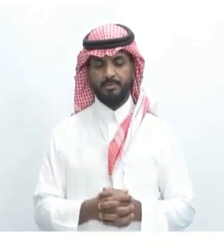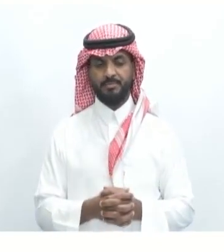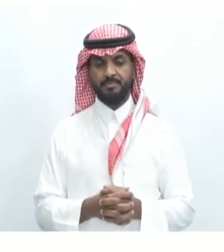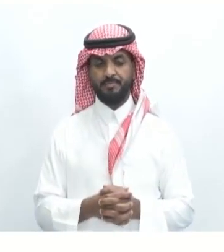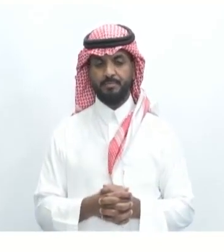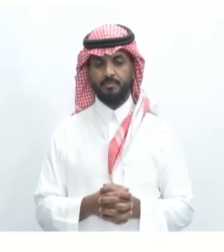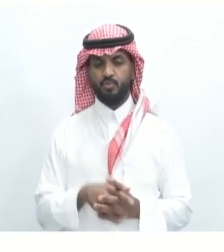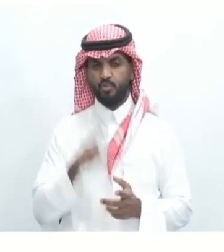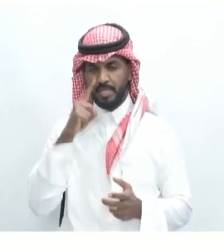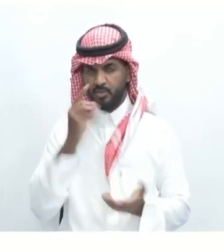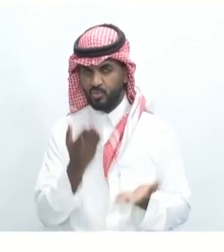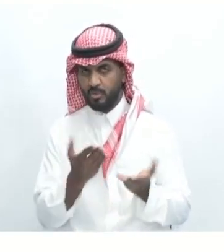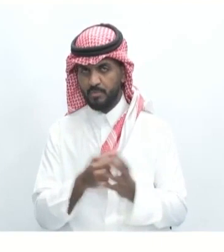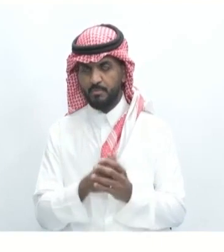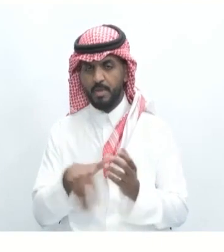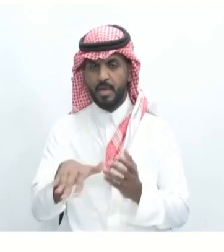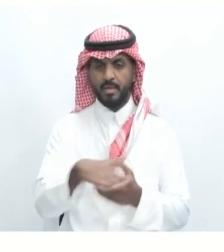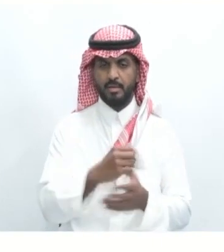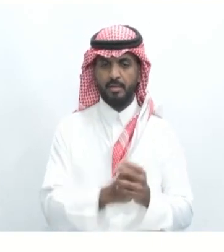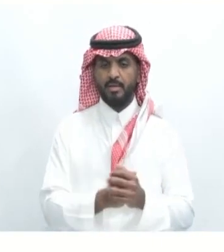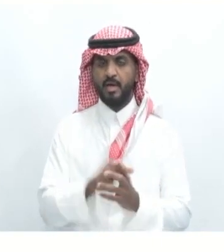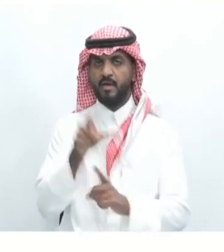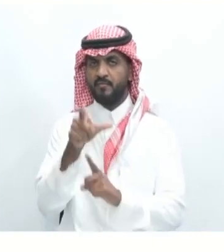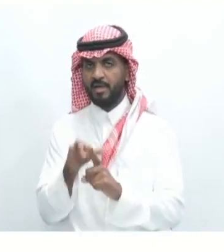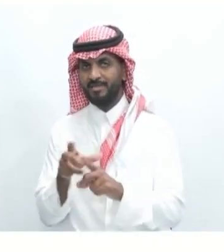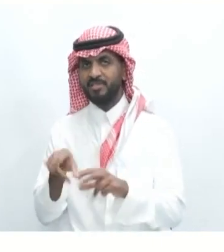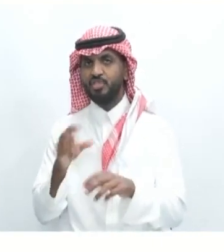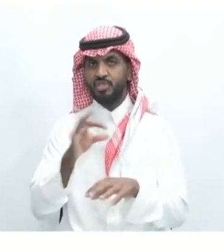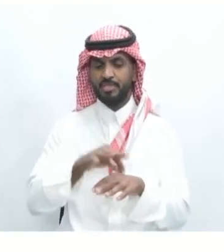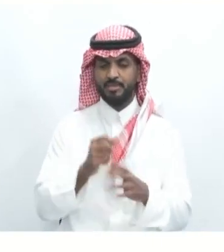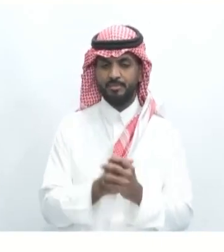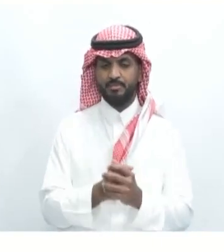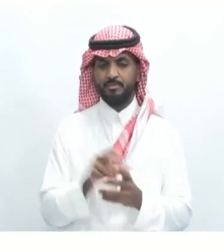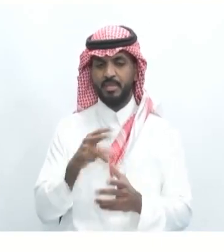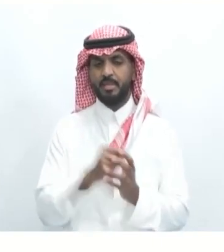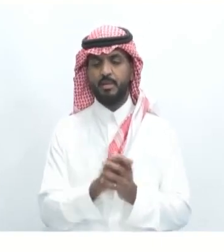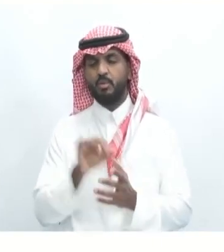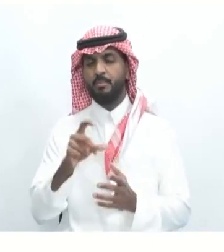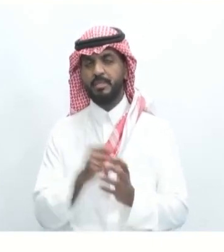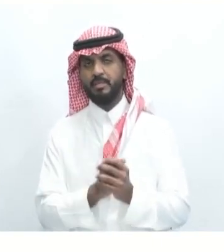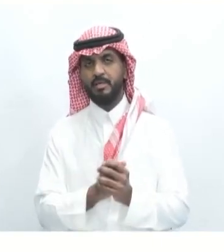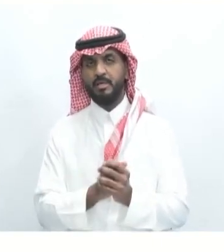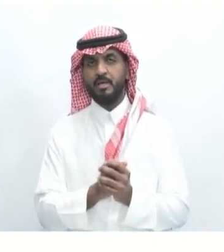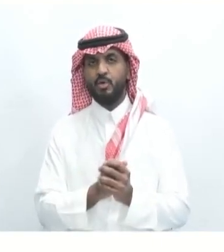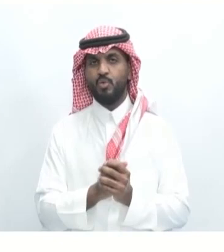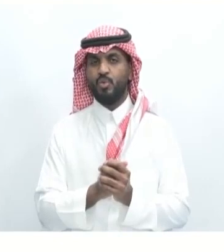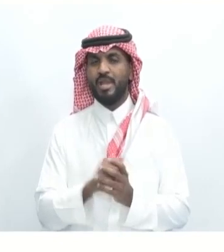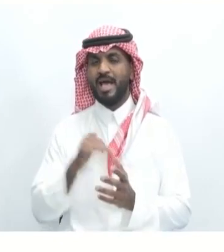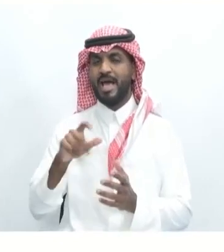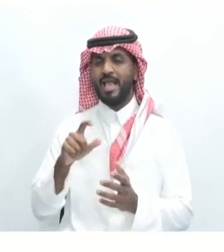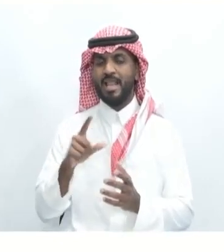اخر ليميز عن باقي افراد جنسه مثل محمد حائل